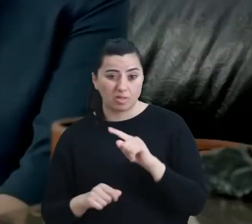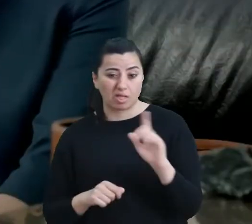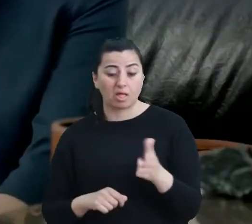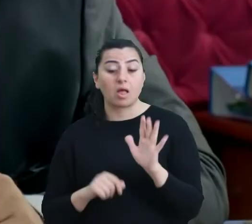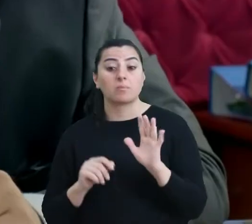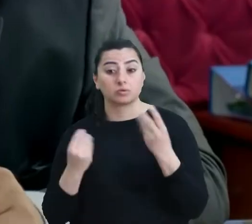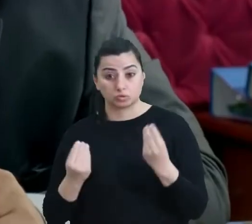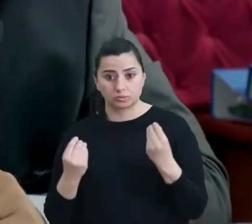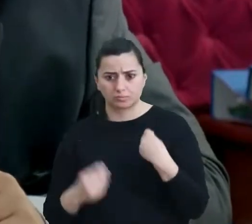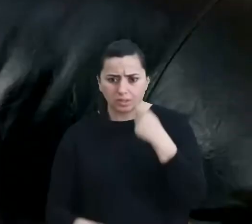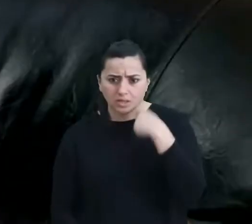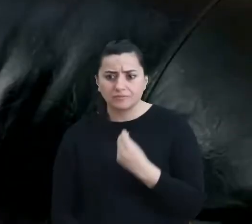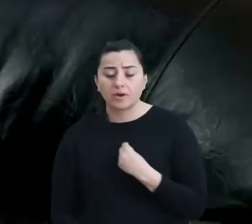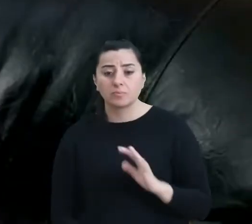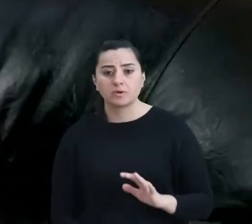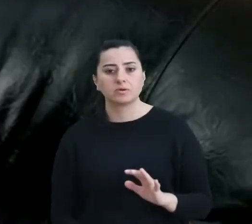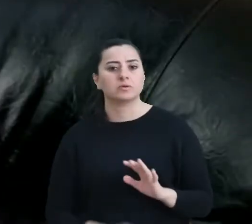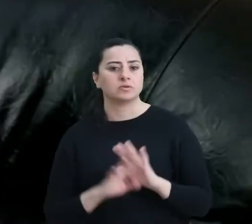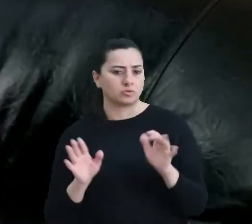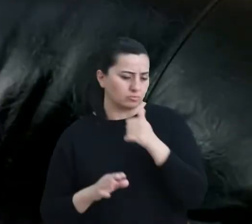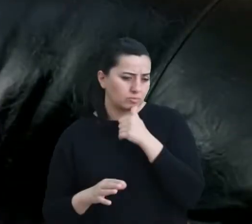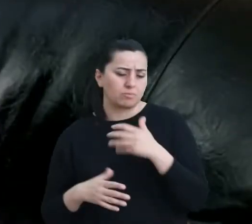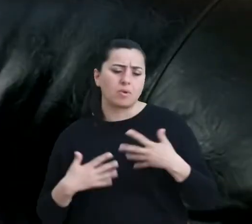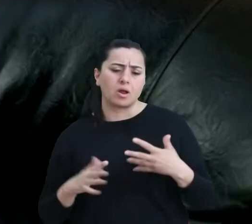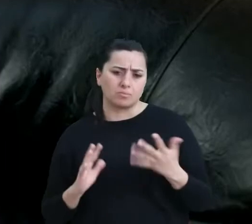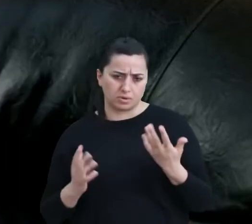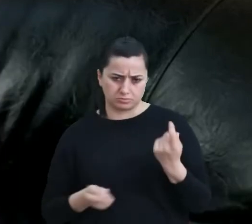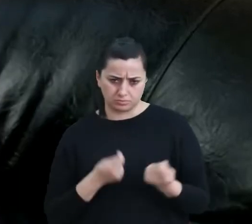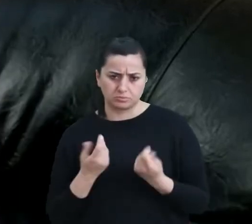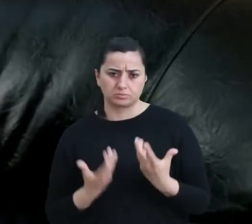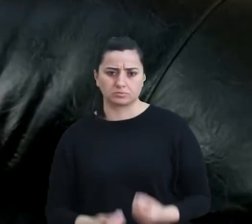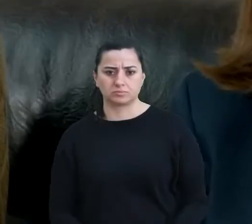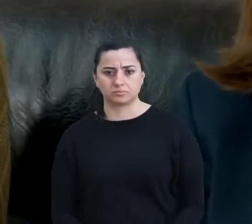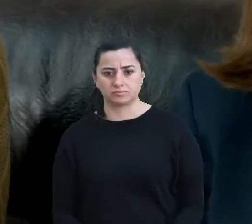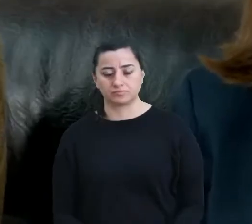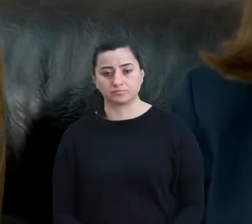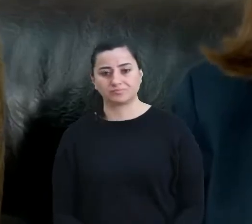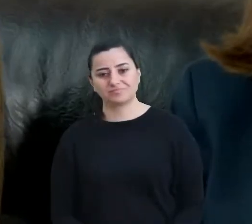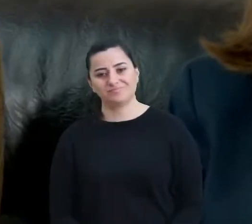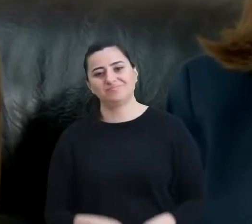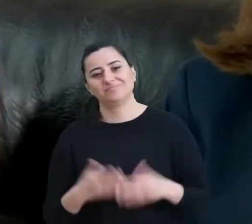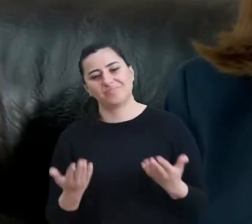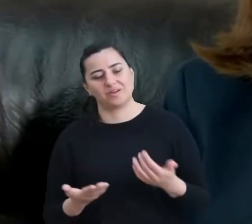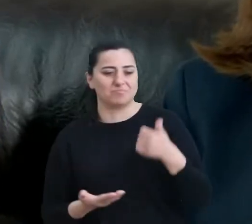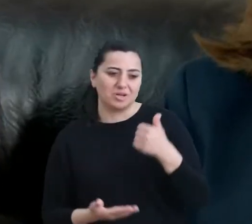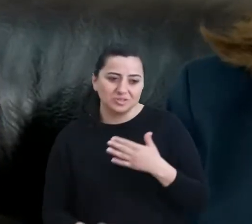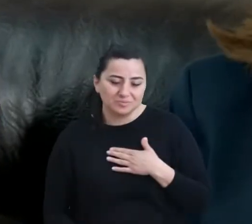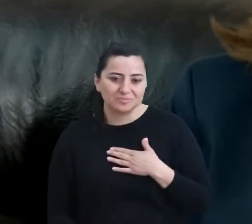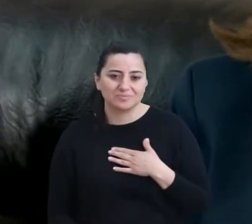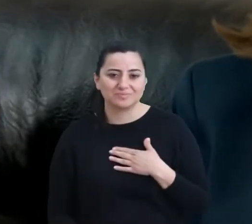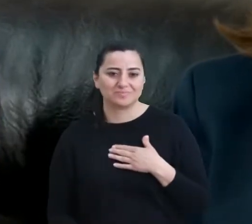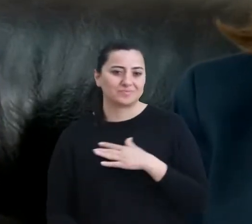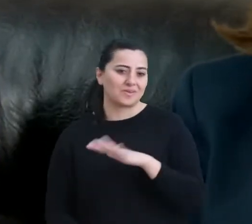falan demeyin. Rezil etmeyin beni helalime. Yok baba, merak etmeyin siz. Niye rezil olacaksınız ya? Aha aynen başkanım.